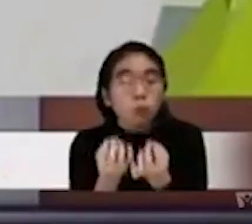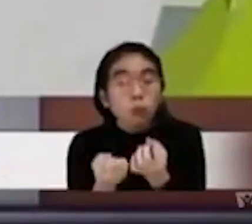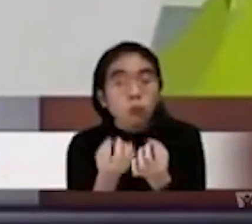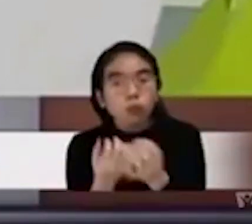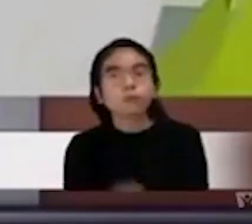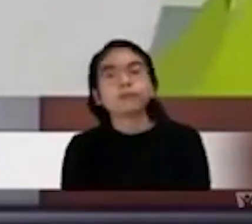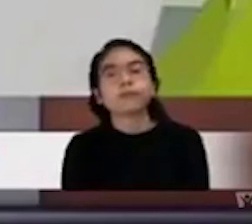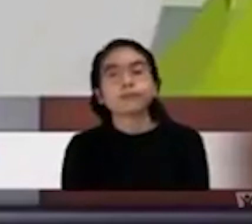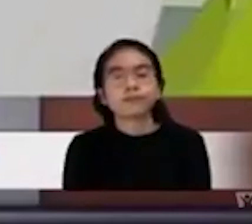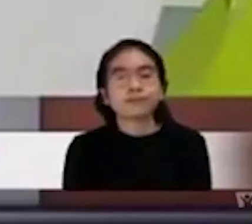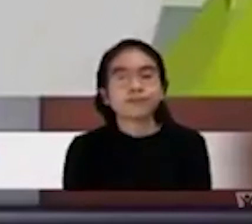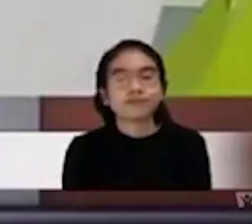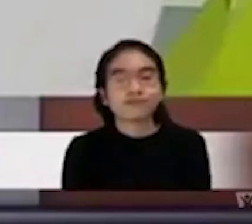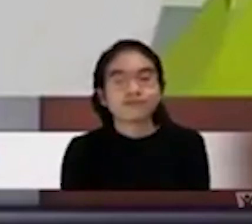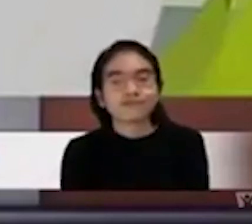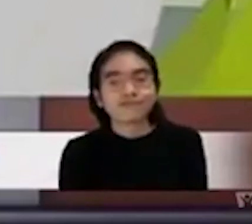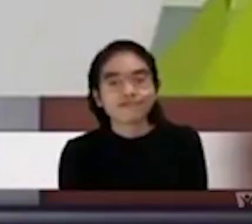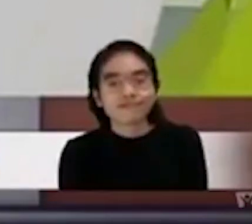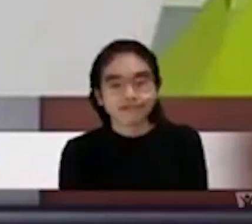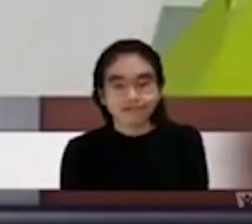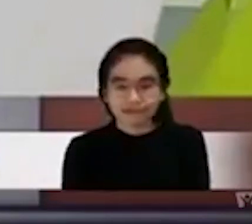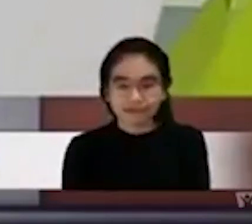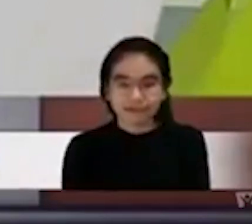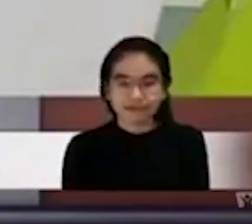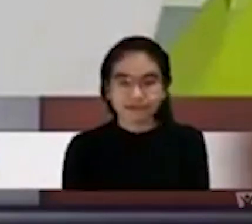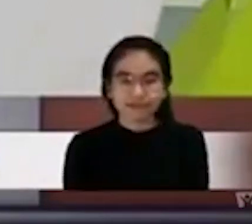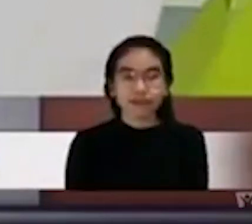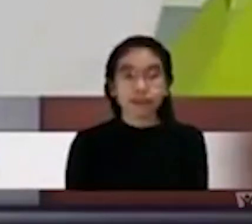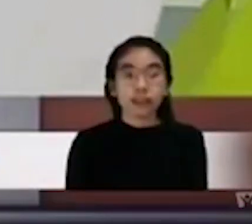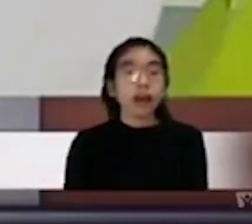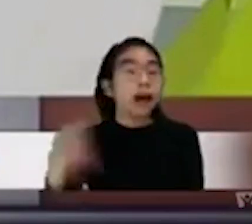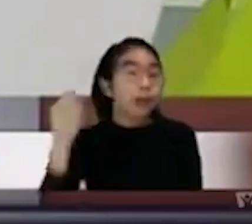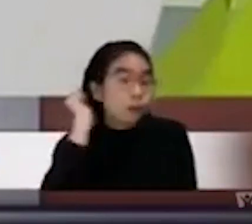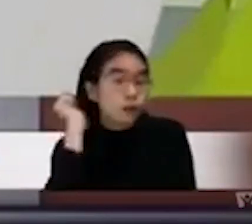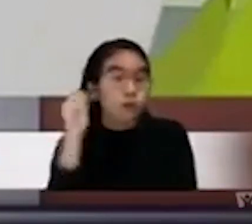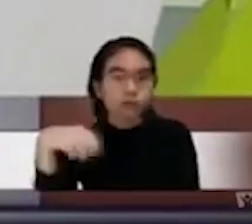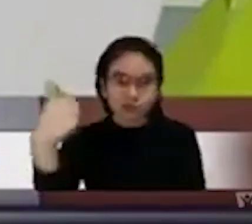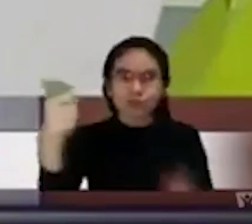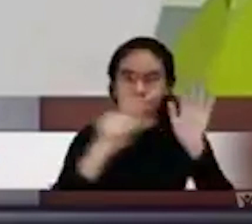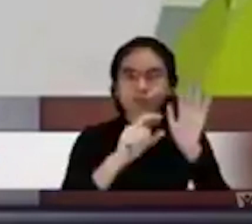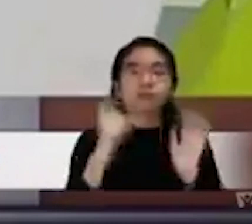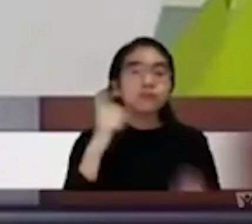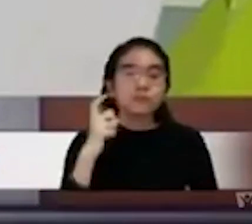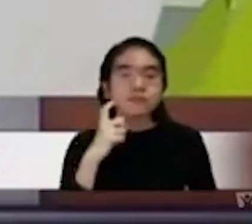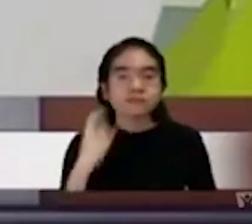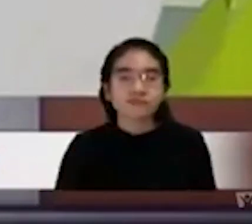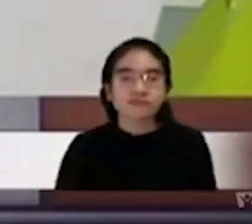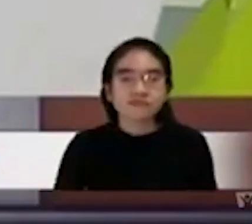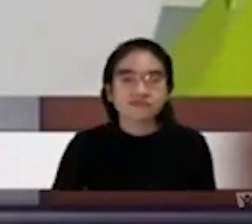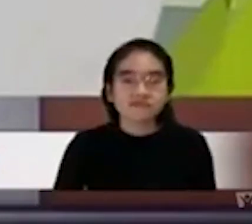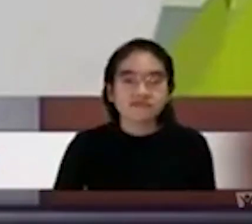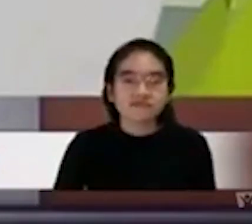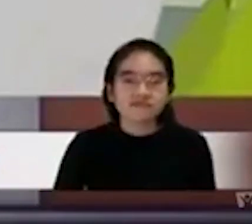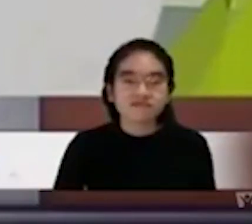yang lain, bikin garam di satu kompor yang lain, tidak ada. Ini yang ada garam akan lebih cepat dia mendidih.